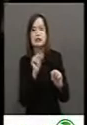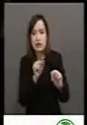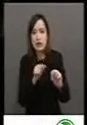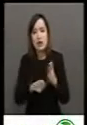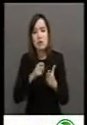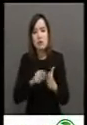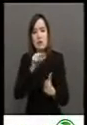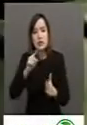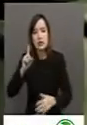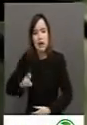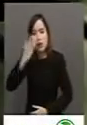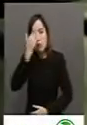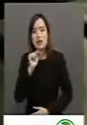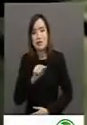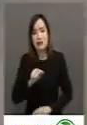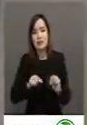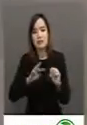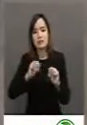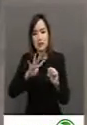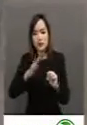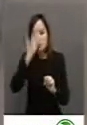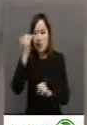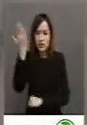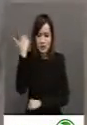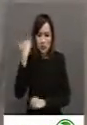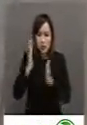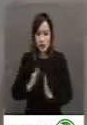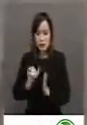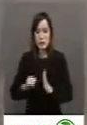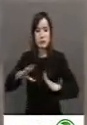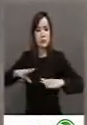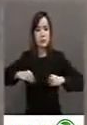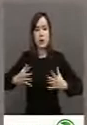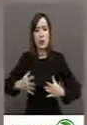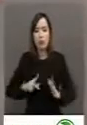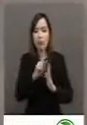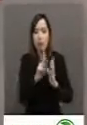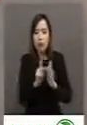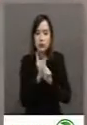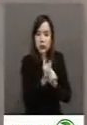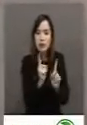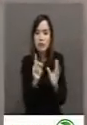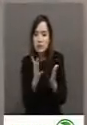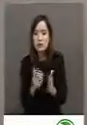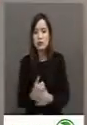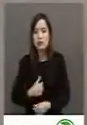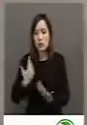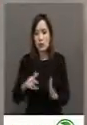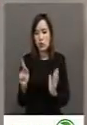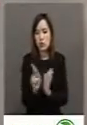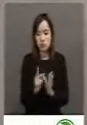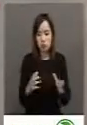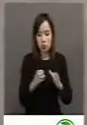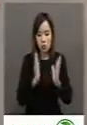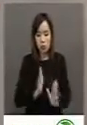เป็นสาเหตุเพราะว่าที่ผ่านมาคนทำผิดไม่ยอมรับกฎหมายกลับแสวงหาผลประโยชน์จากคนอื่นแล้วใช้กฎหมู่หลบ